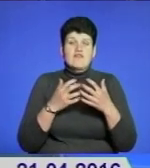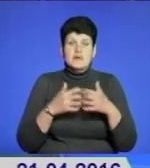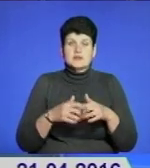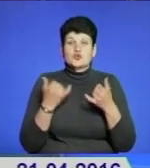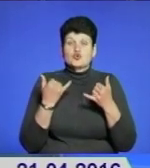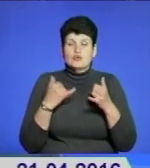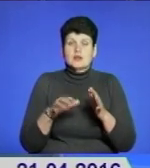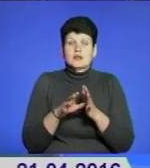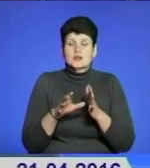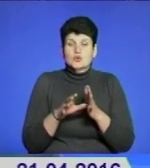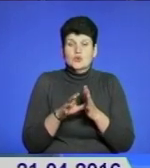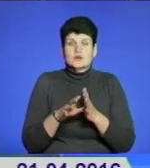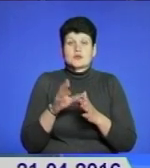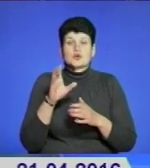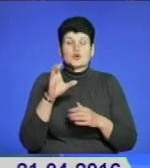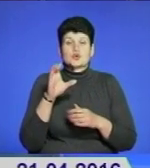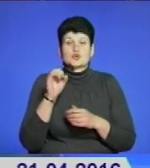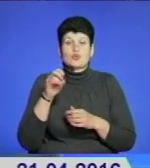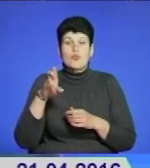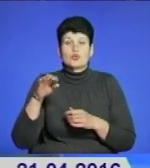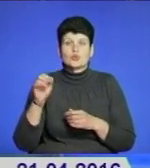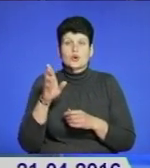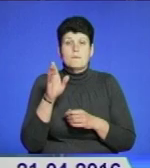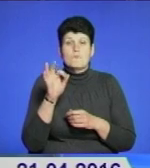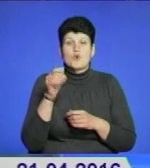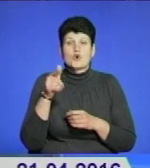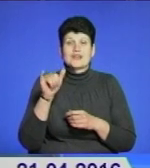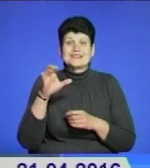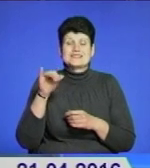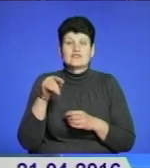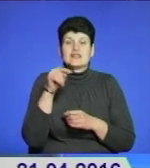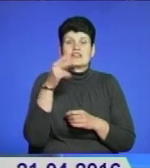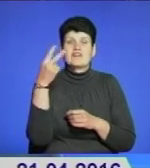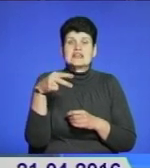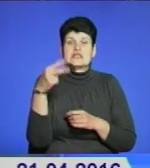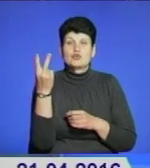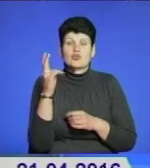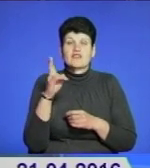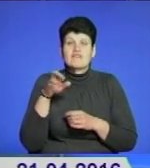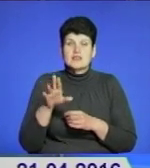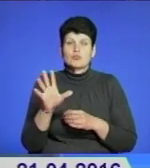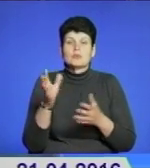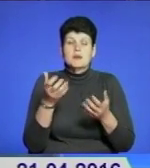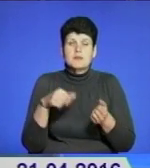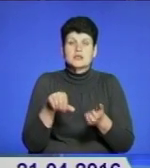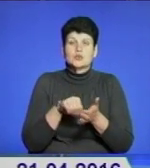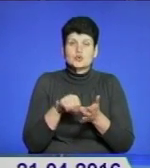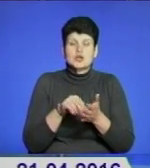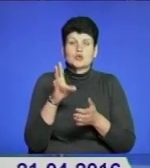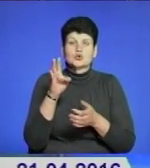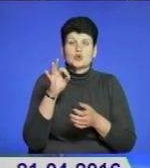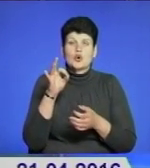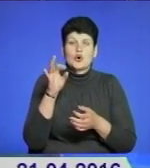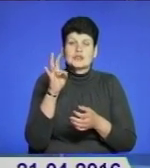електронної музики «Субпродукт» і «Бодхісатва» вирушають до Польщі. Вони 22 квітня братимуть участь у ночі української поезії і музики «Нон-стоп»,